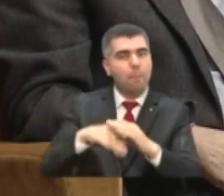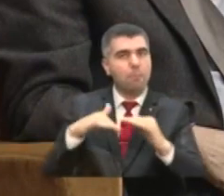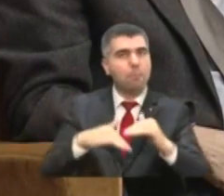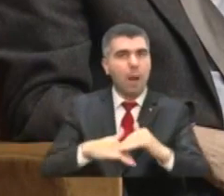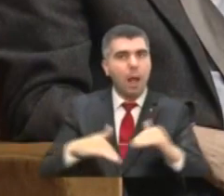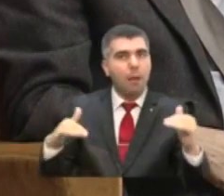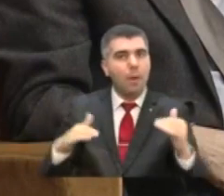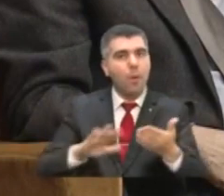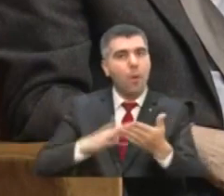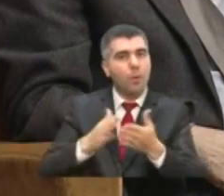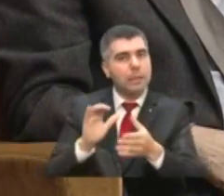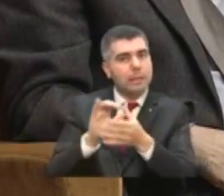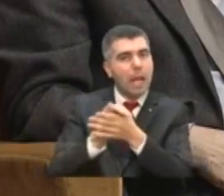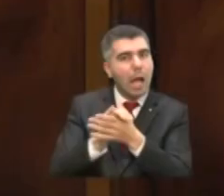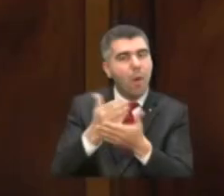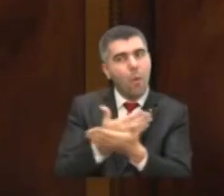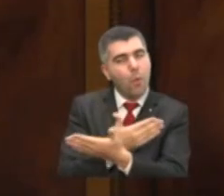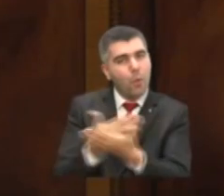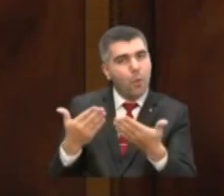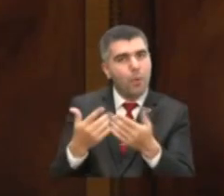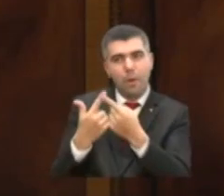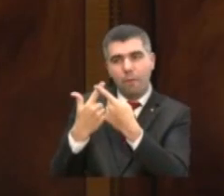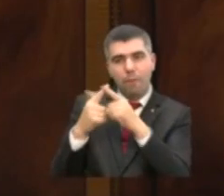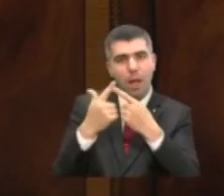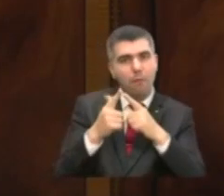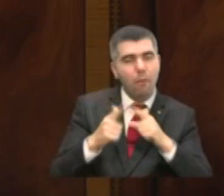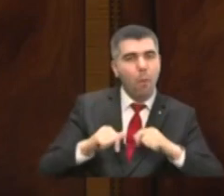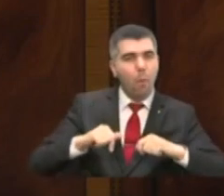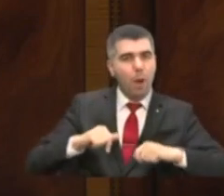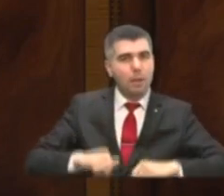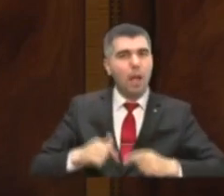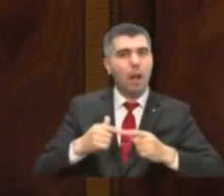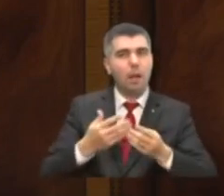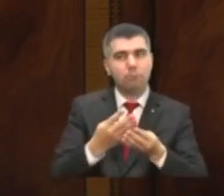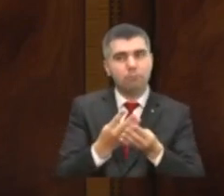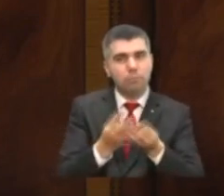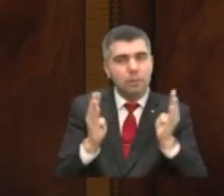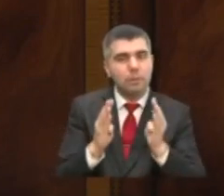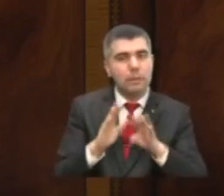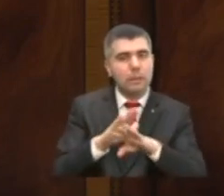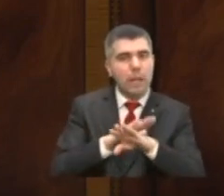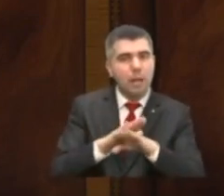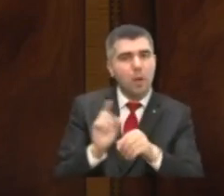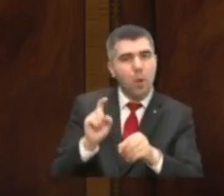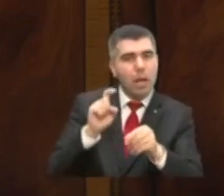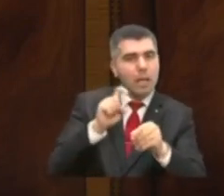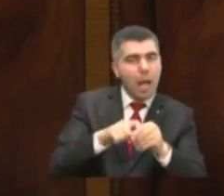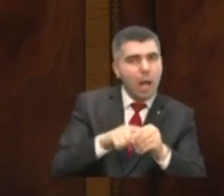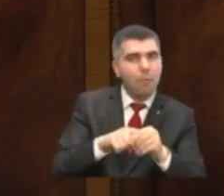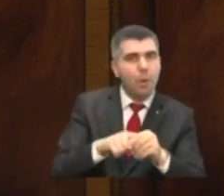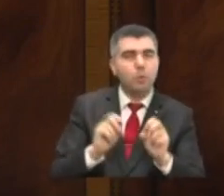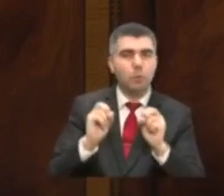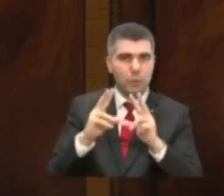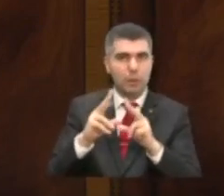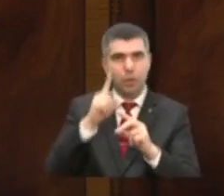يجزيكم بخير، بتعاوننا جميعا وتعاون مختلف المتدخلين ومختلف الشركاء والهيئة السياسية والنقابية، يمكن لنا